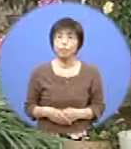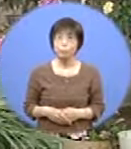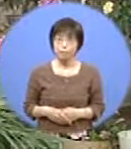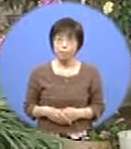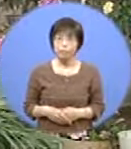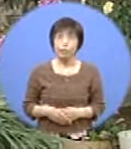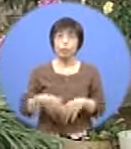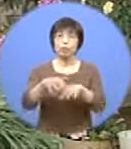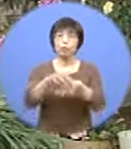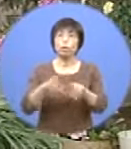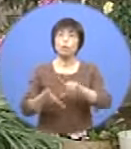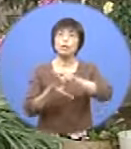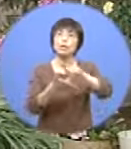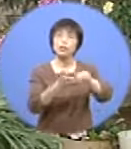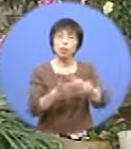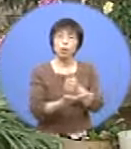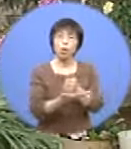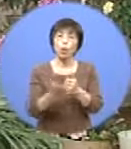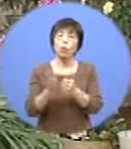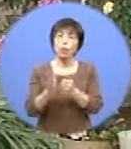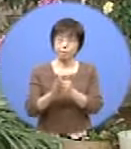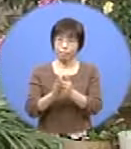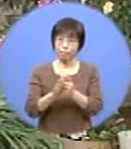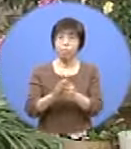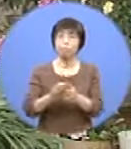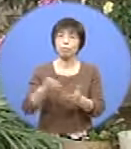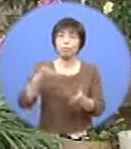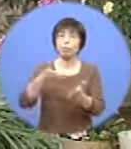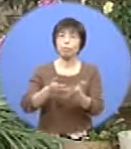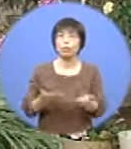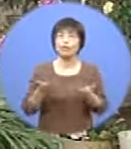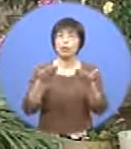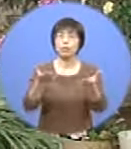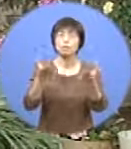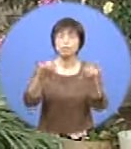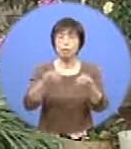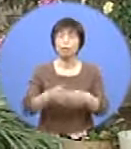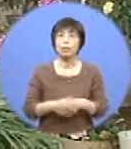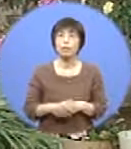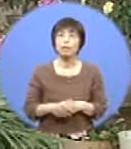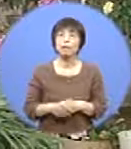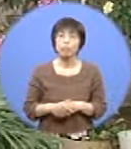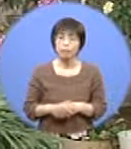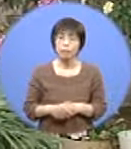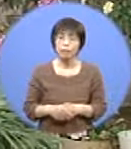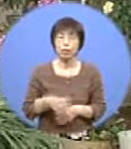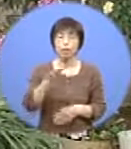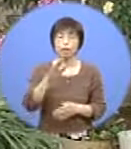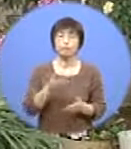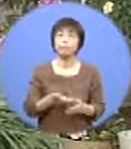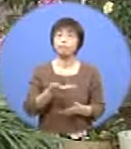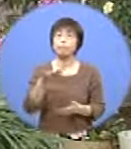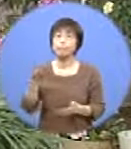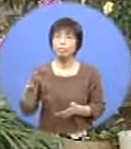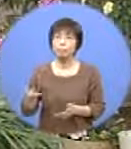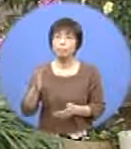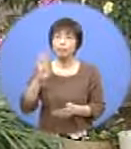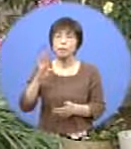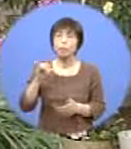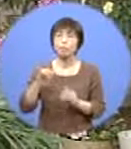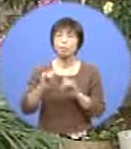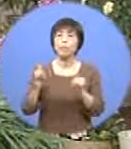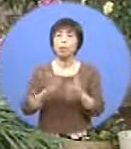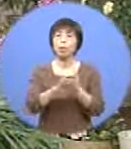以上、農村地域の保全に向けてをお送りしました。さて、ここで県民の友7月号をご紹介します